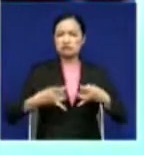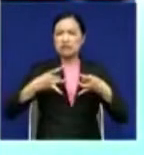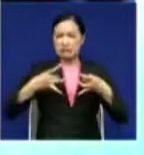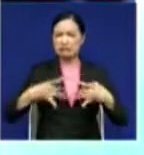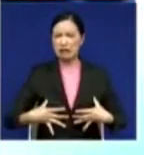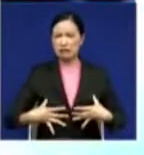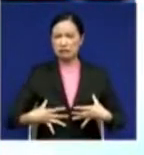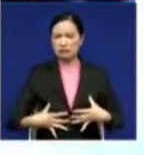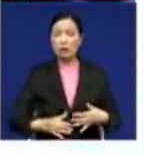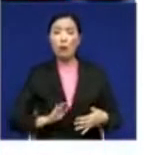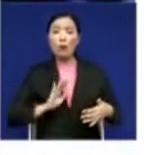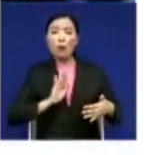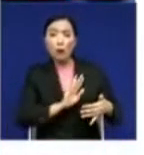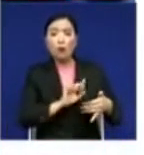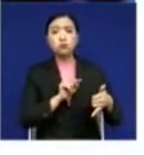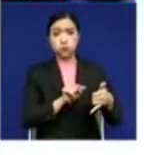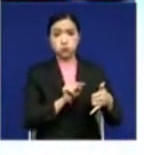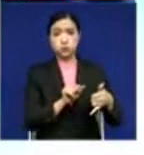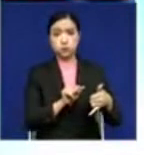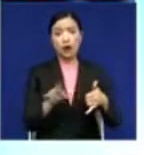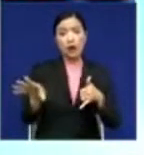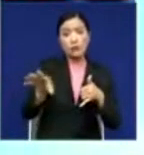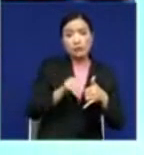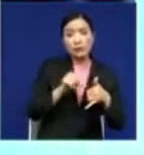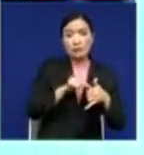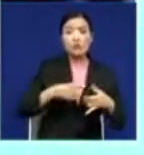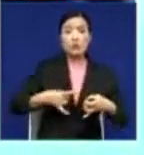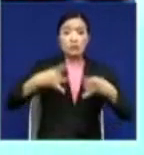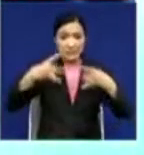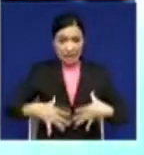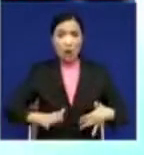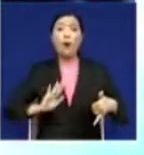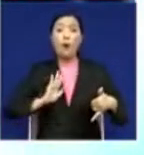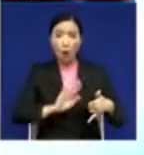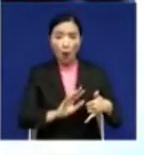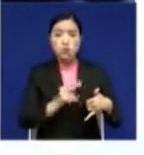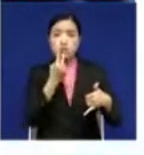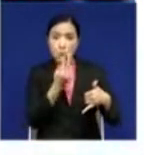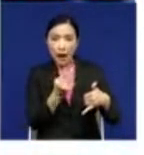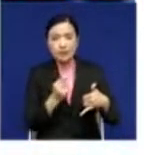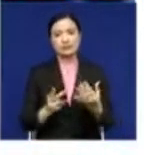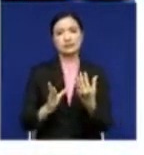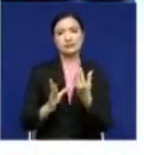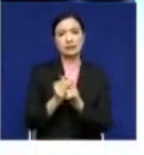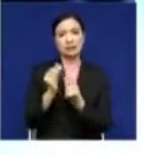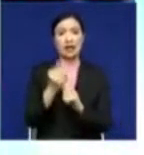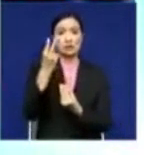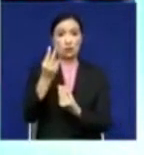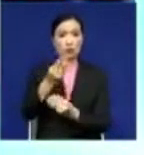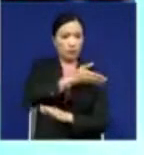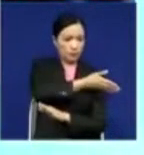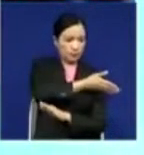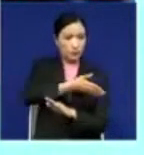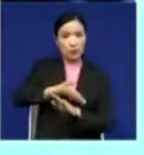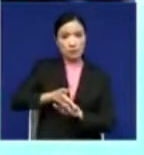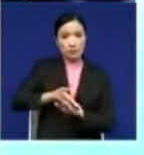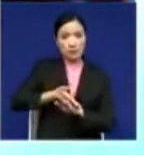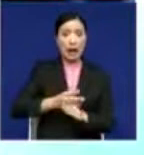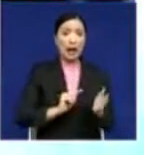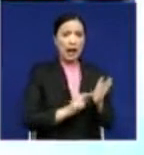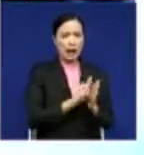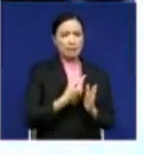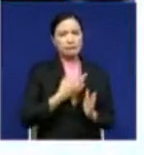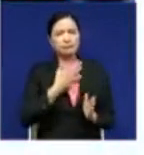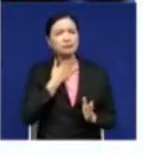ของผู้ติดเชื้อรายนี้นะครับเราจะดูจาก2สัปดาห์นะครับก่อนวันเริ่มป่วยนะครับในวันที่เริ่ม